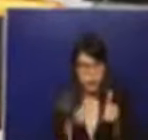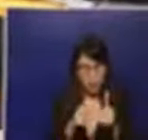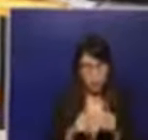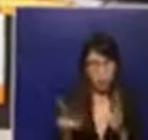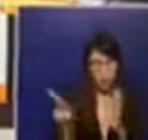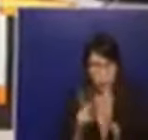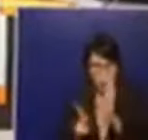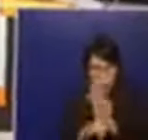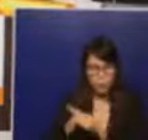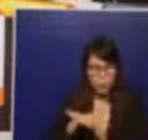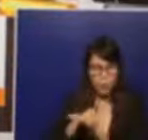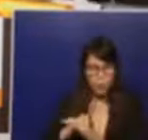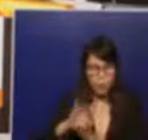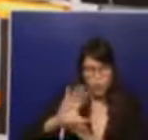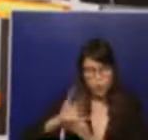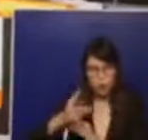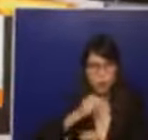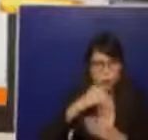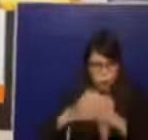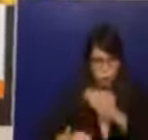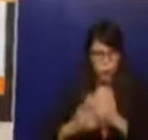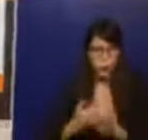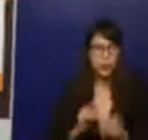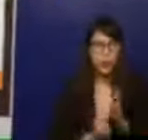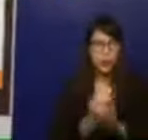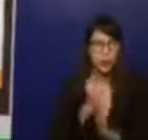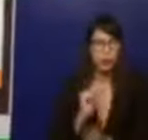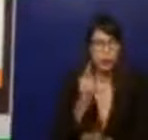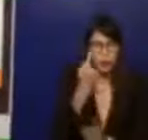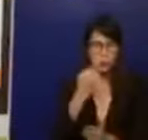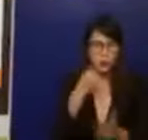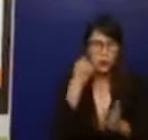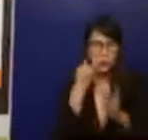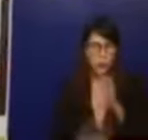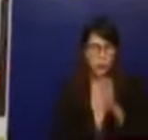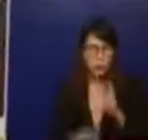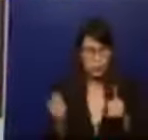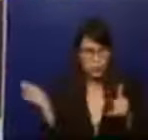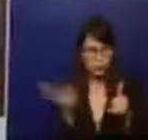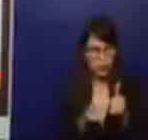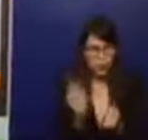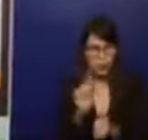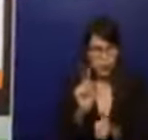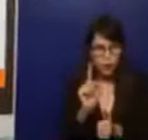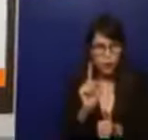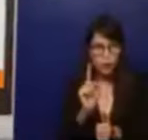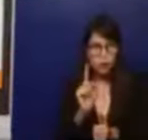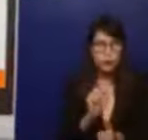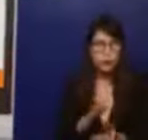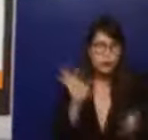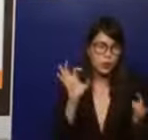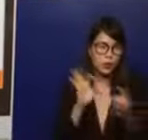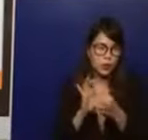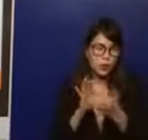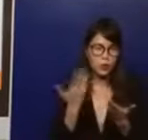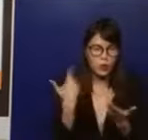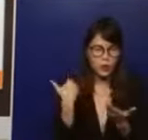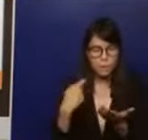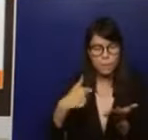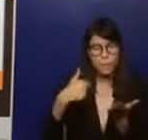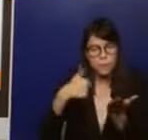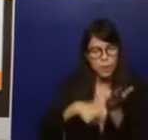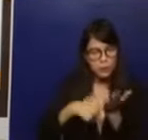นั้นจบไปแล้วนะคะที่ดิฉันจะเริ่มใหม่นี้เป็นความผิดกฎหมายประมวลรัษฎากรคือความผิดที่เกี่ยวกับข้องกับภาษีน